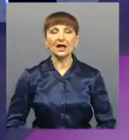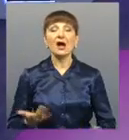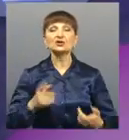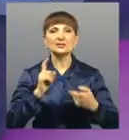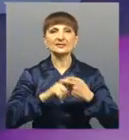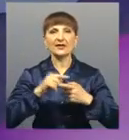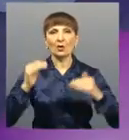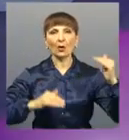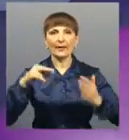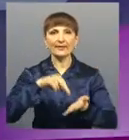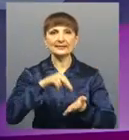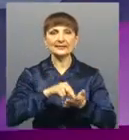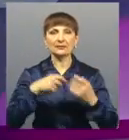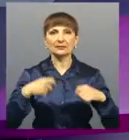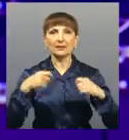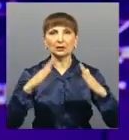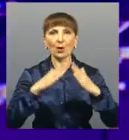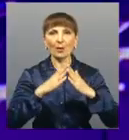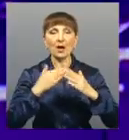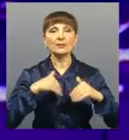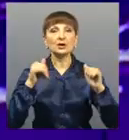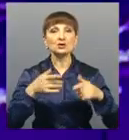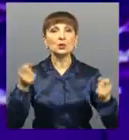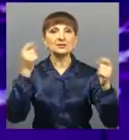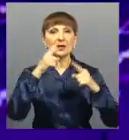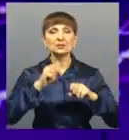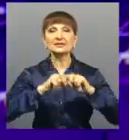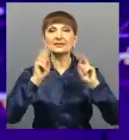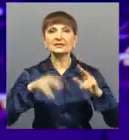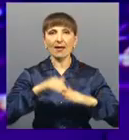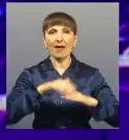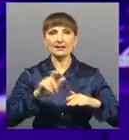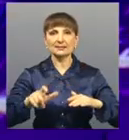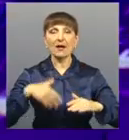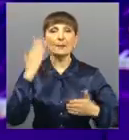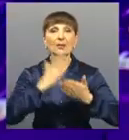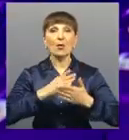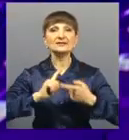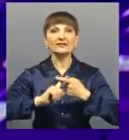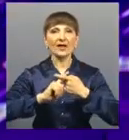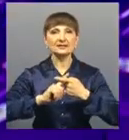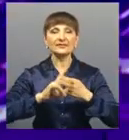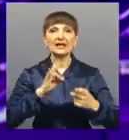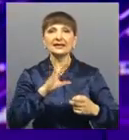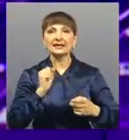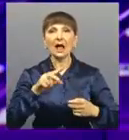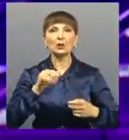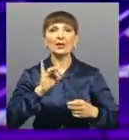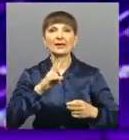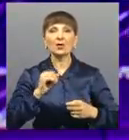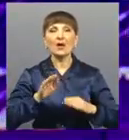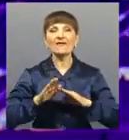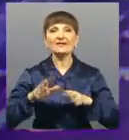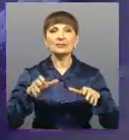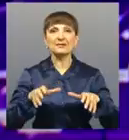связаны колебания цен на рынке недвижимости, мы решили узнать у специалиста. С нами на прямой связи Нина Лукьяненко,